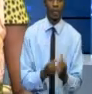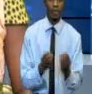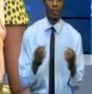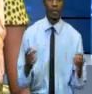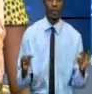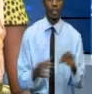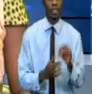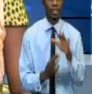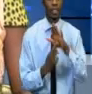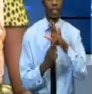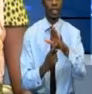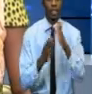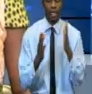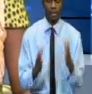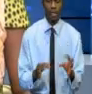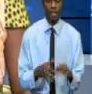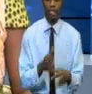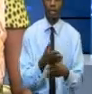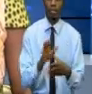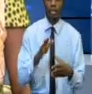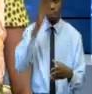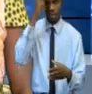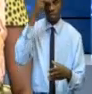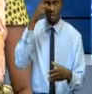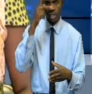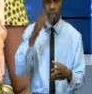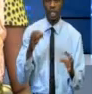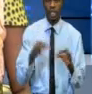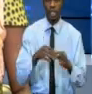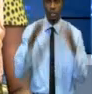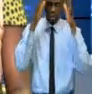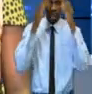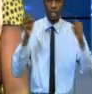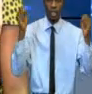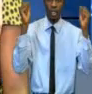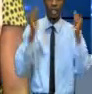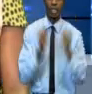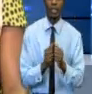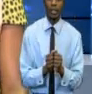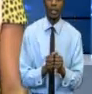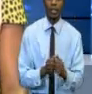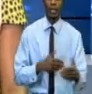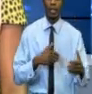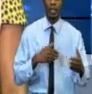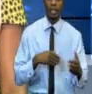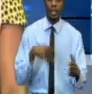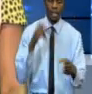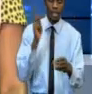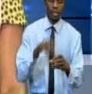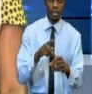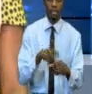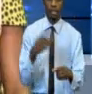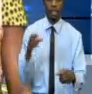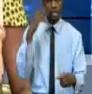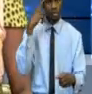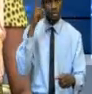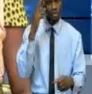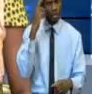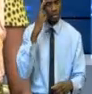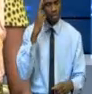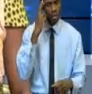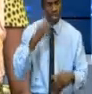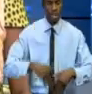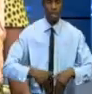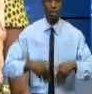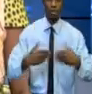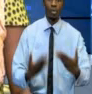partis politiques de la majorité, de l'opposition et ceux de la société civile. L'objectif est de réfléchir sur les voies et moyens à mettre en